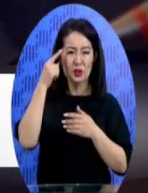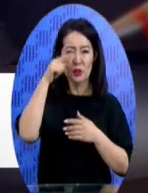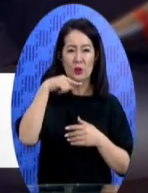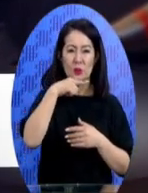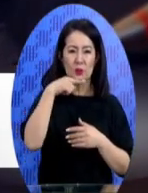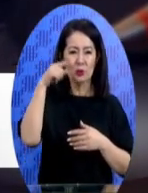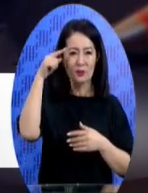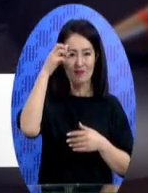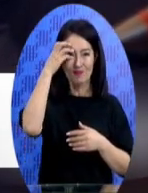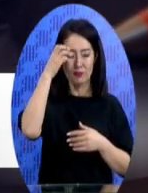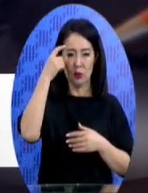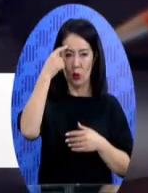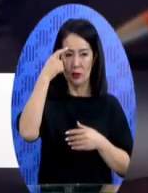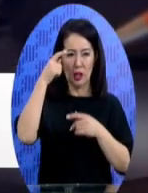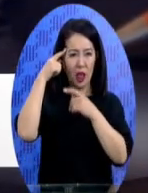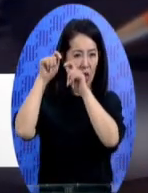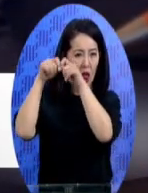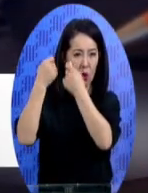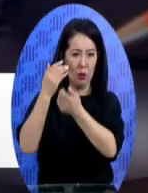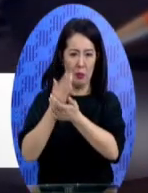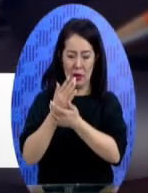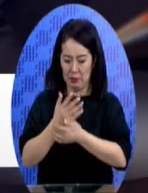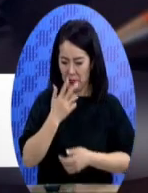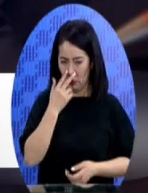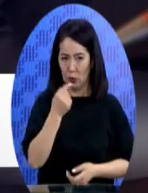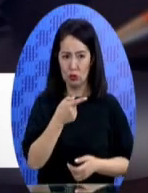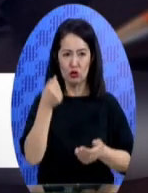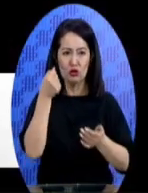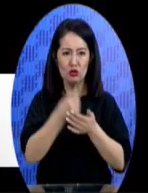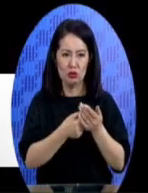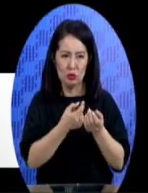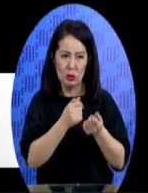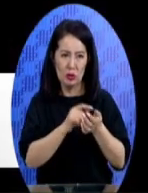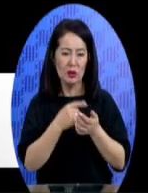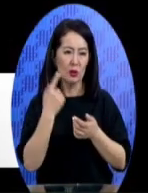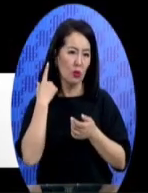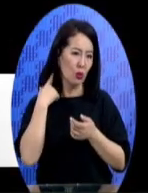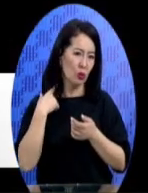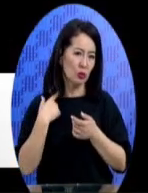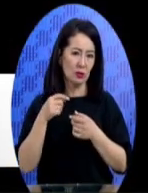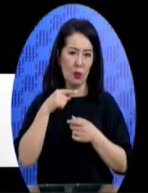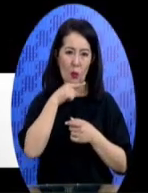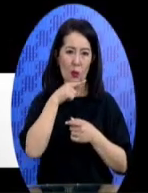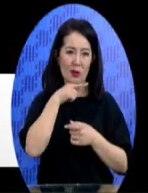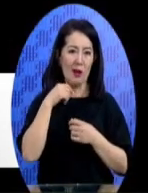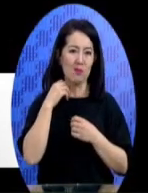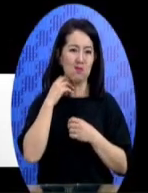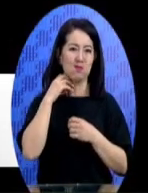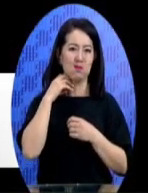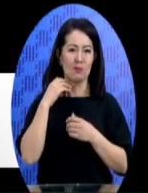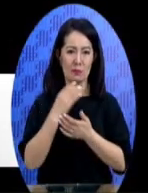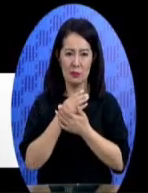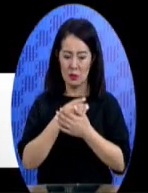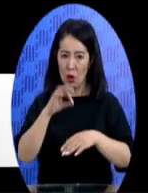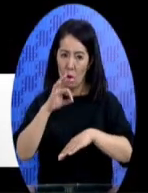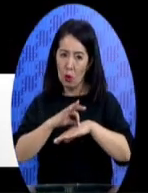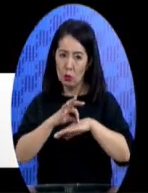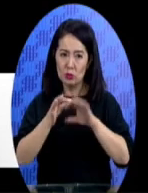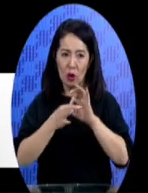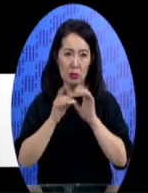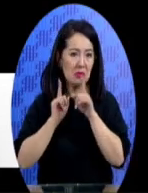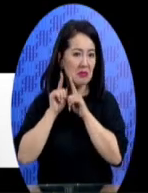хуралт, ухрахан дээд хананд хуурал үүссэн гэж харжээ. Задлан шинжилгээний явцад хүзүүний зүүн хажууд улаалт бий болсон байжээ. Энэ нь өвчний улмаас